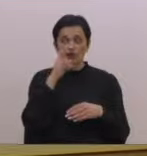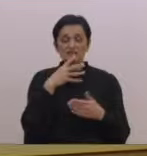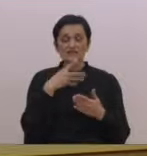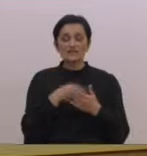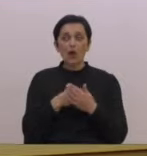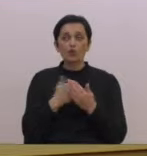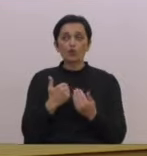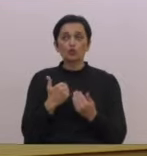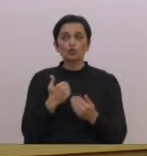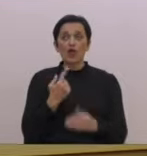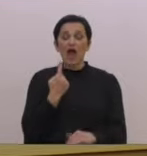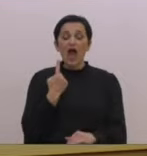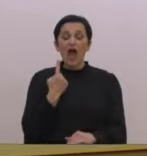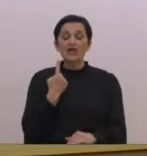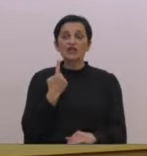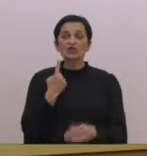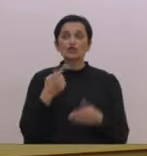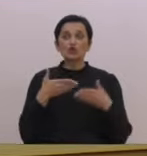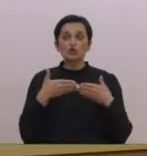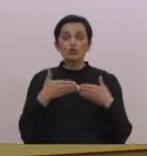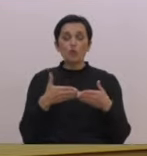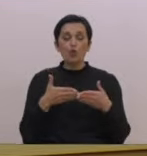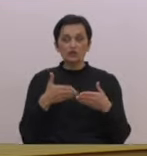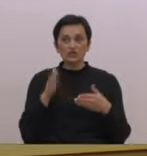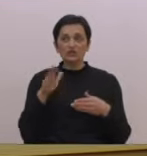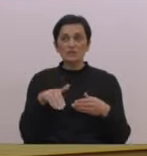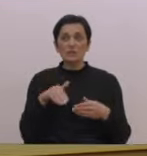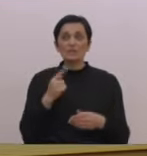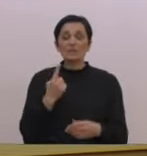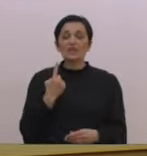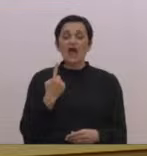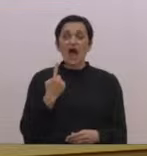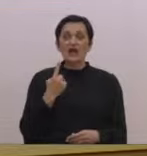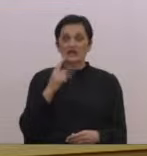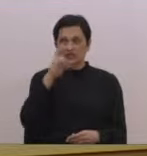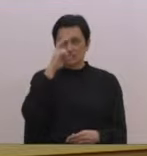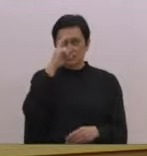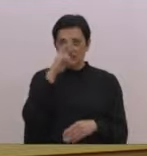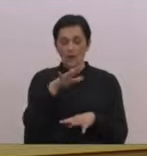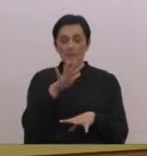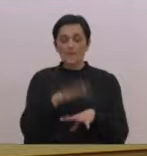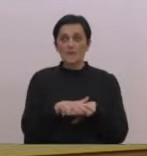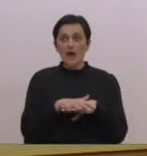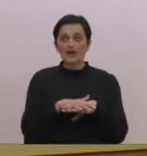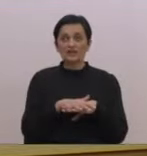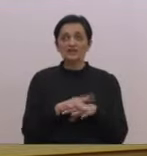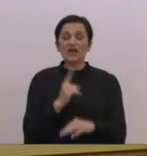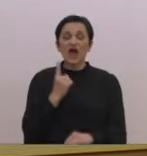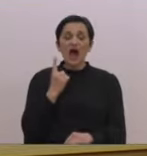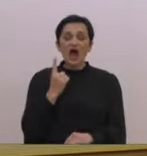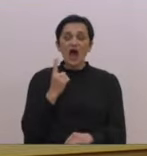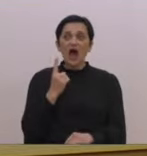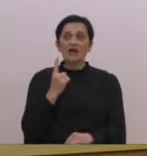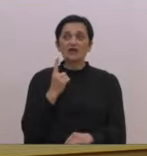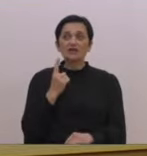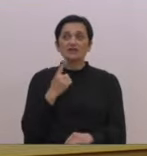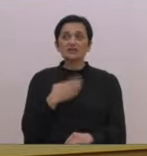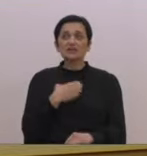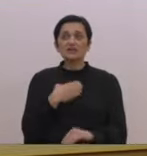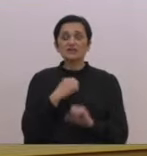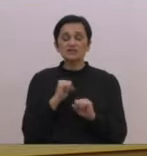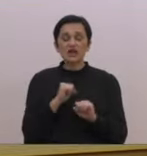sakutrebash, irti porti mainz, irti sahantipo banki mainz, irti sadazvevo